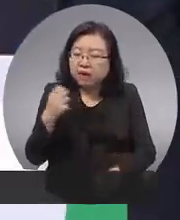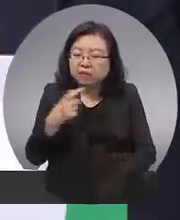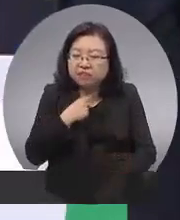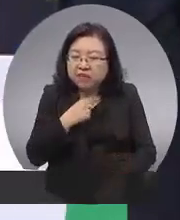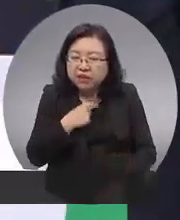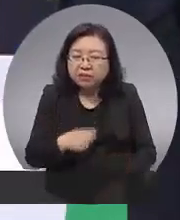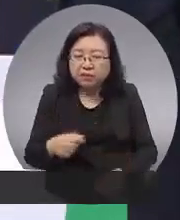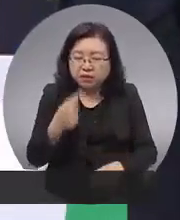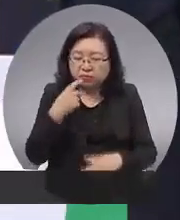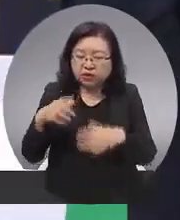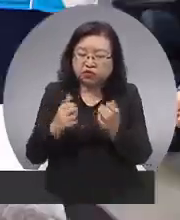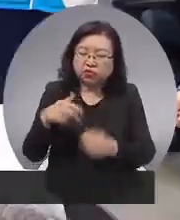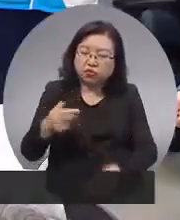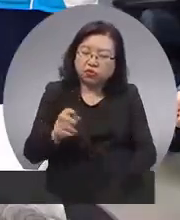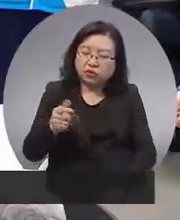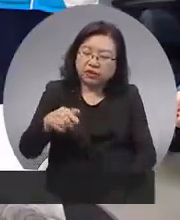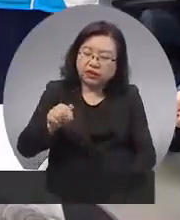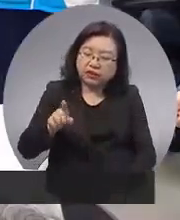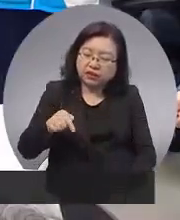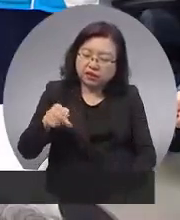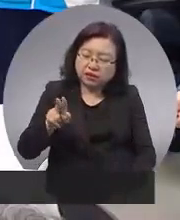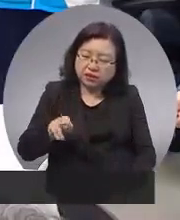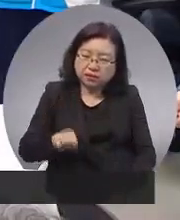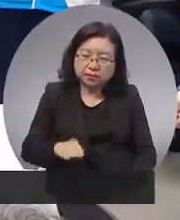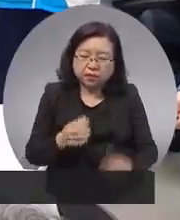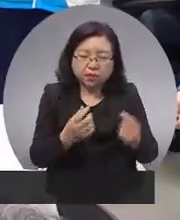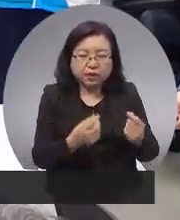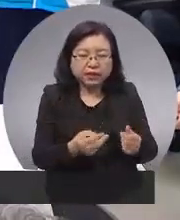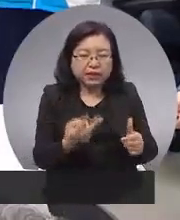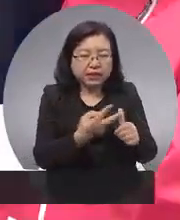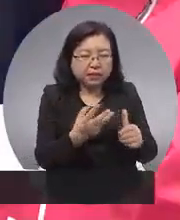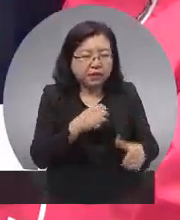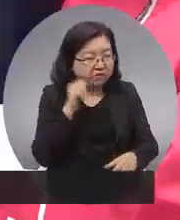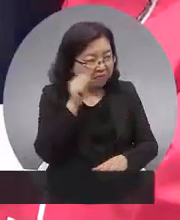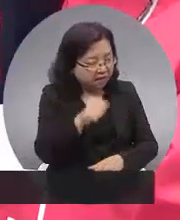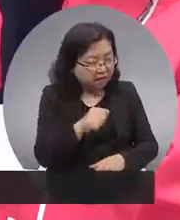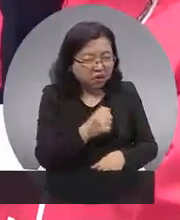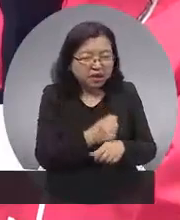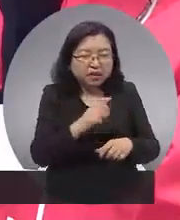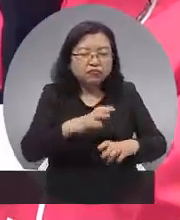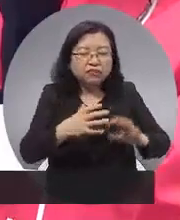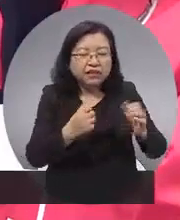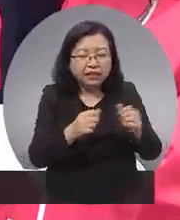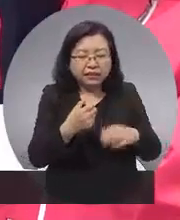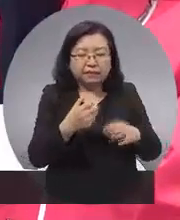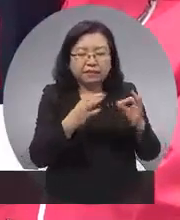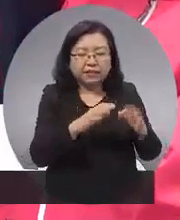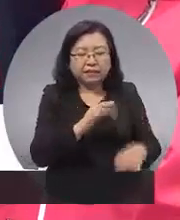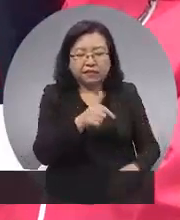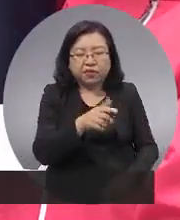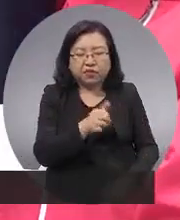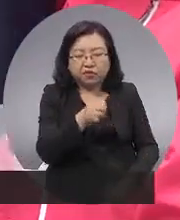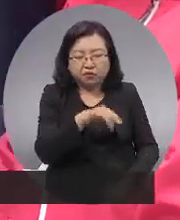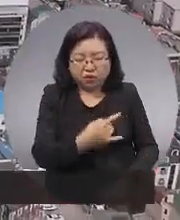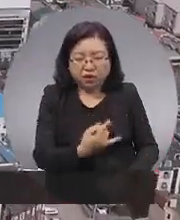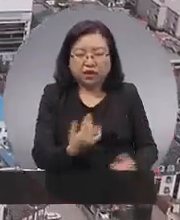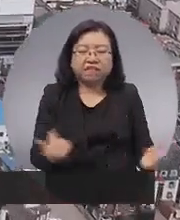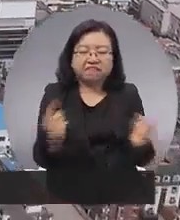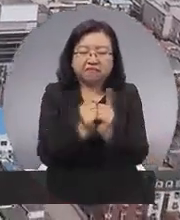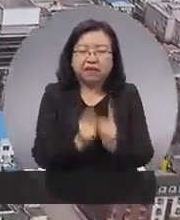서편 분수 마찬가지로 3선에 도전한 앤 눈에 킴은 순경 회전 군수가 고지전 을 벌이며